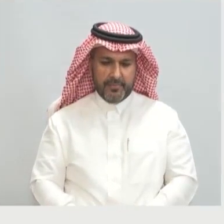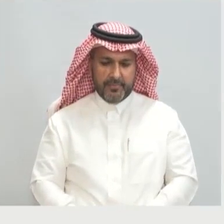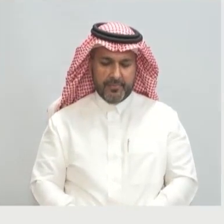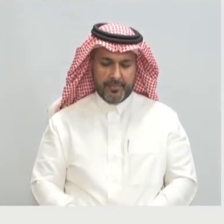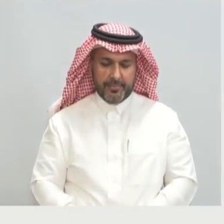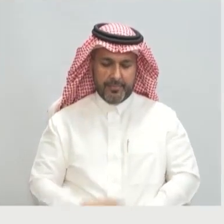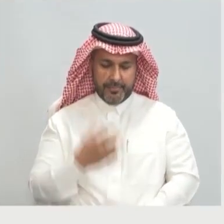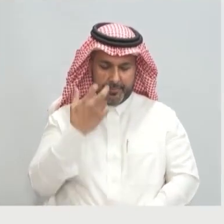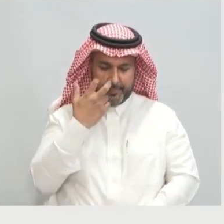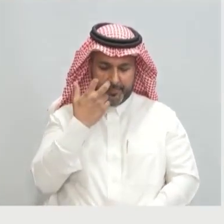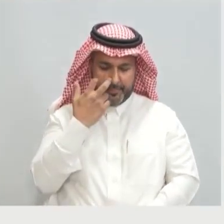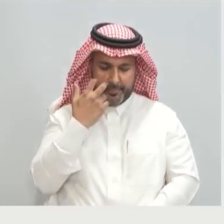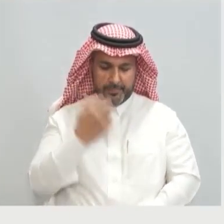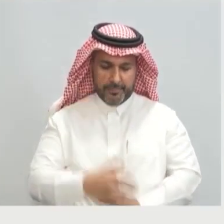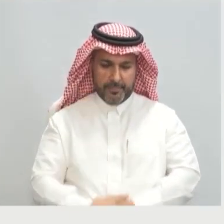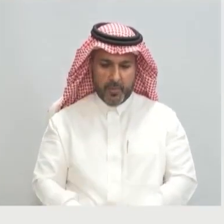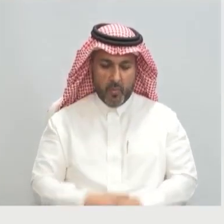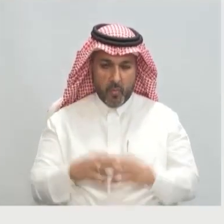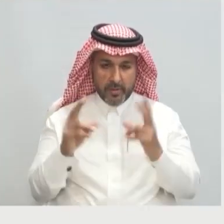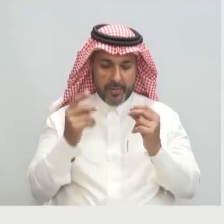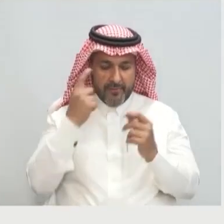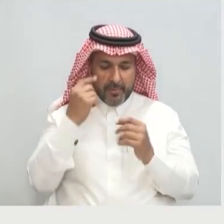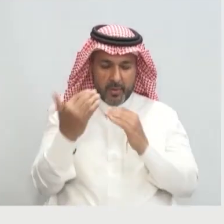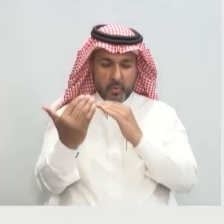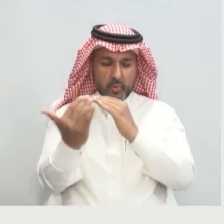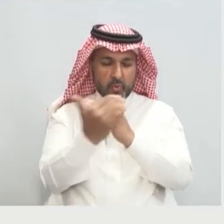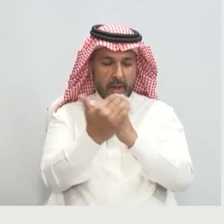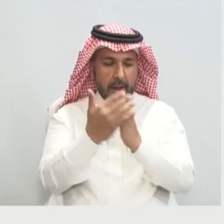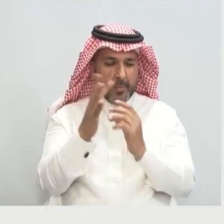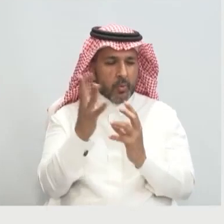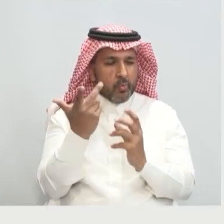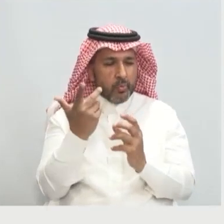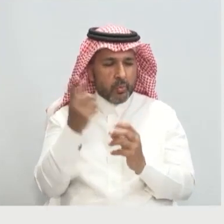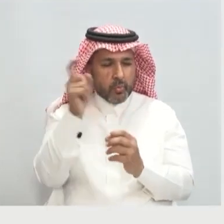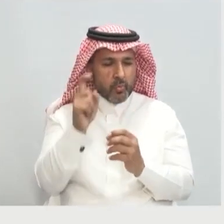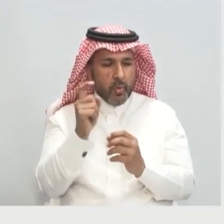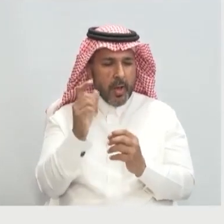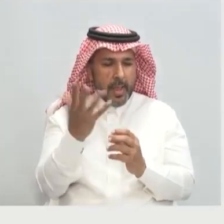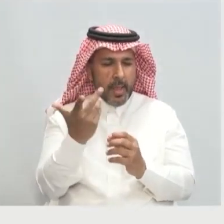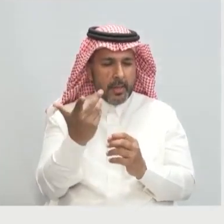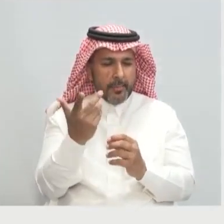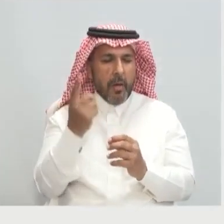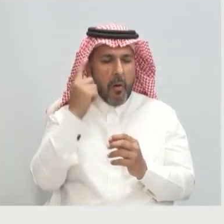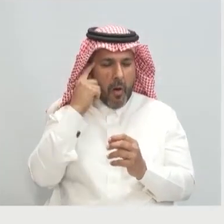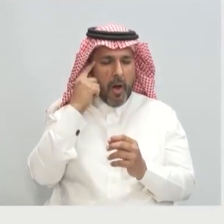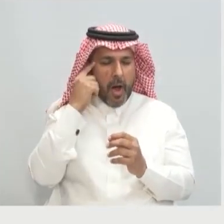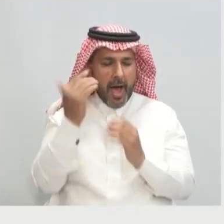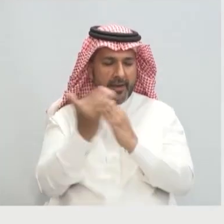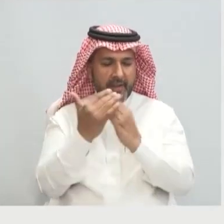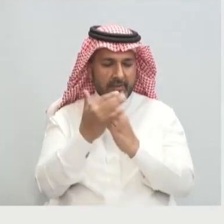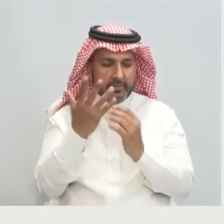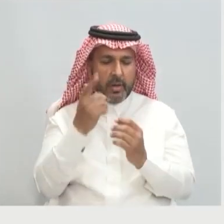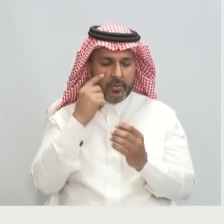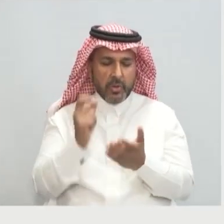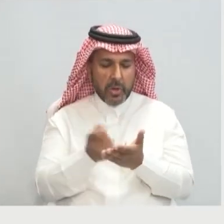كبيره الاستماع الى ما يطبه العملاء بالضبط كما ويتيح استخدام وسائل التواصل الاجتماعي ايضا ايصال اخبار المنظمات بسرعه